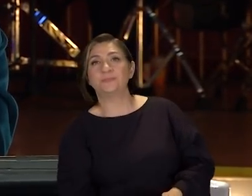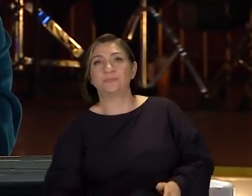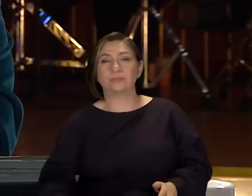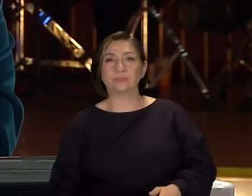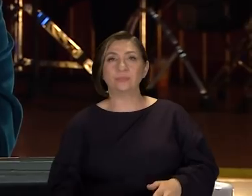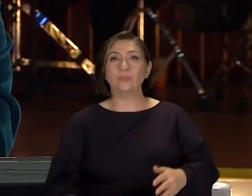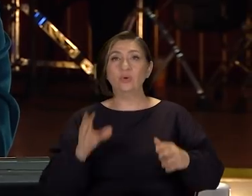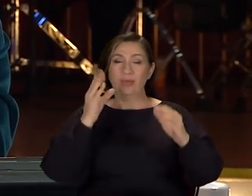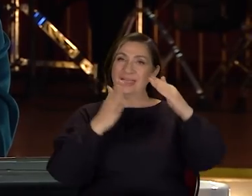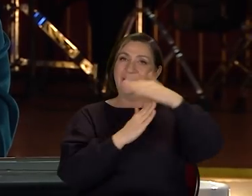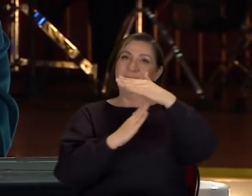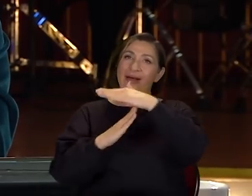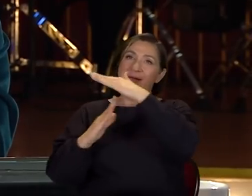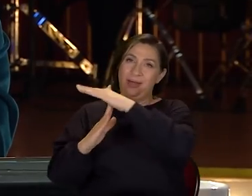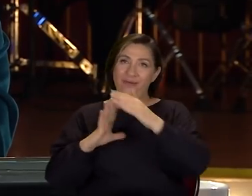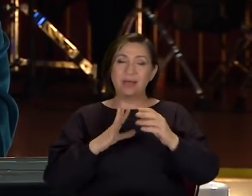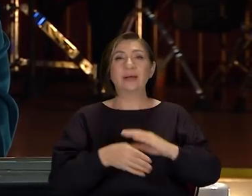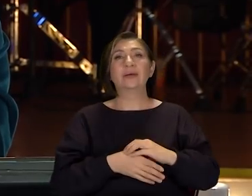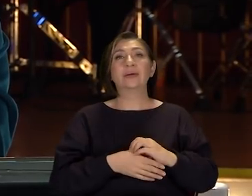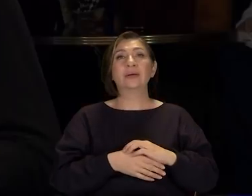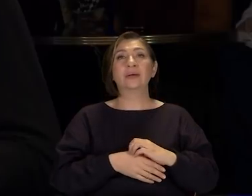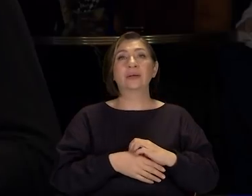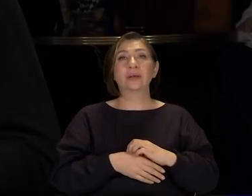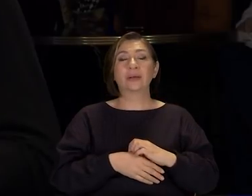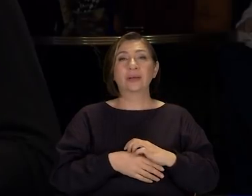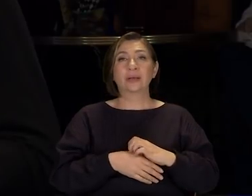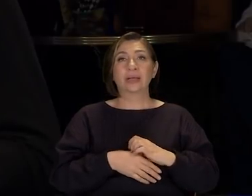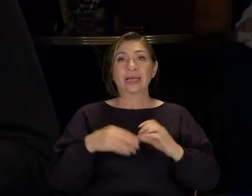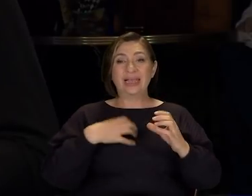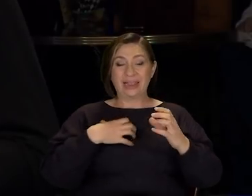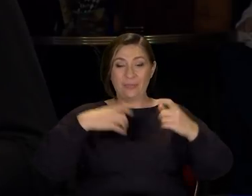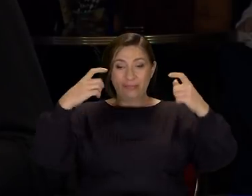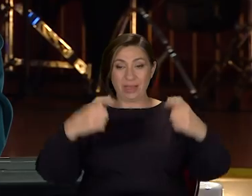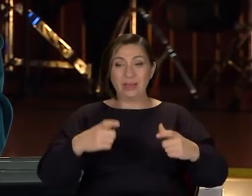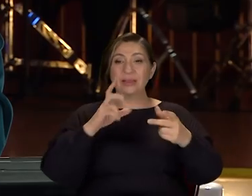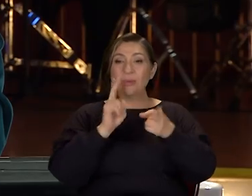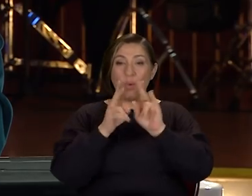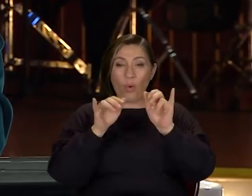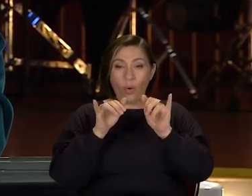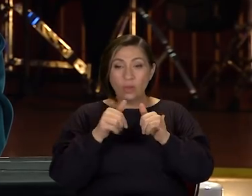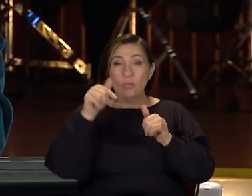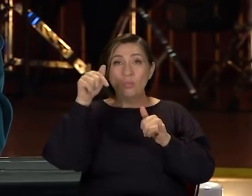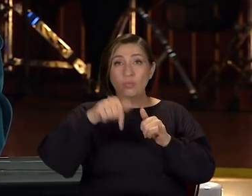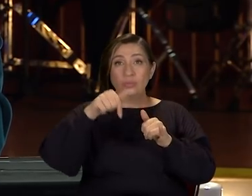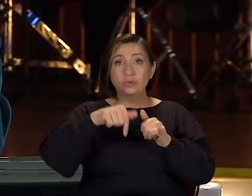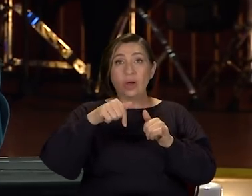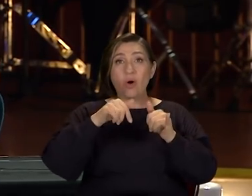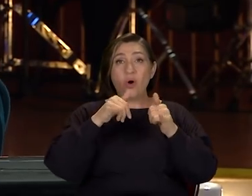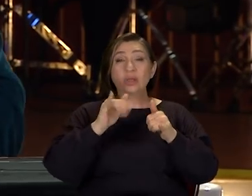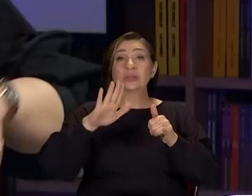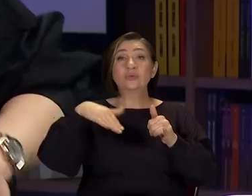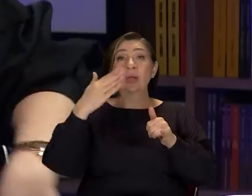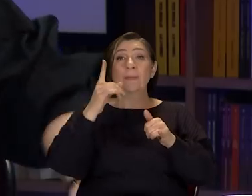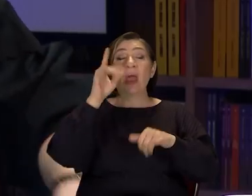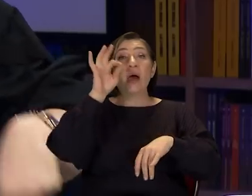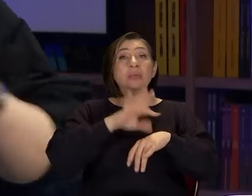daha çok ara veriyoruz. Turneden döndük, kendi mekanımızda oynadık. Burada oynadıktan